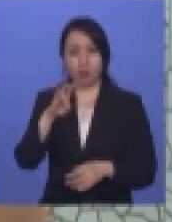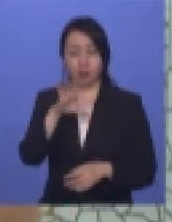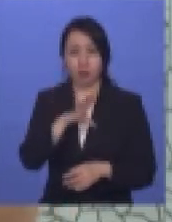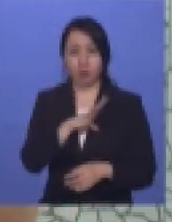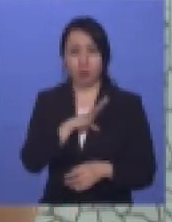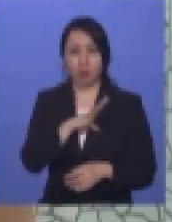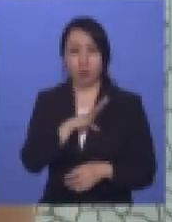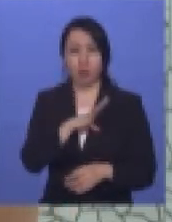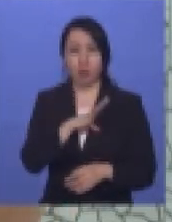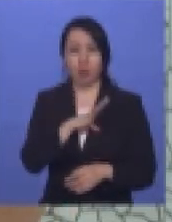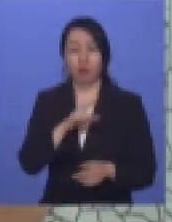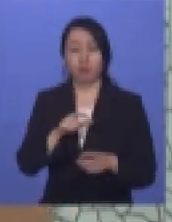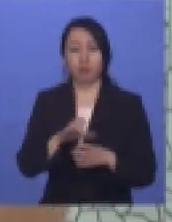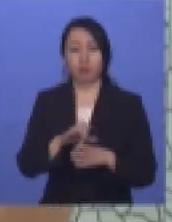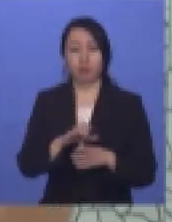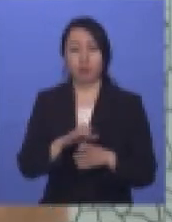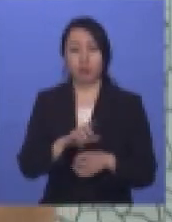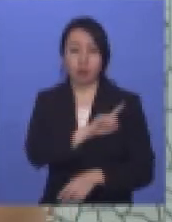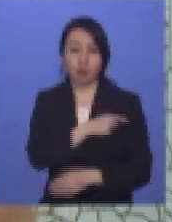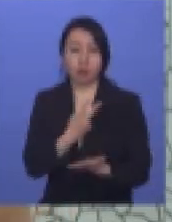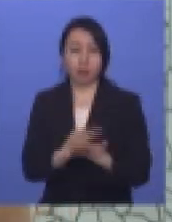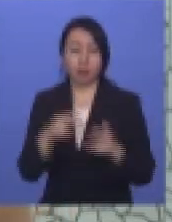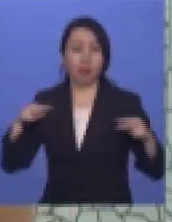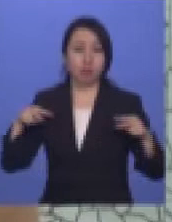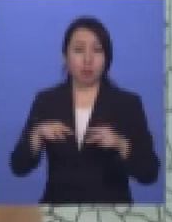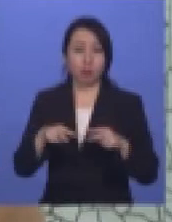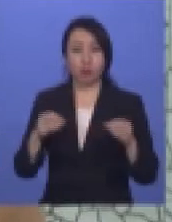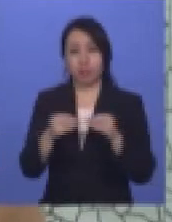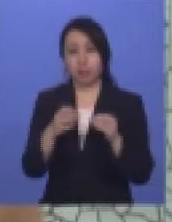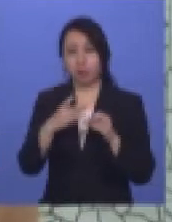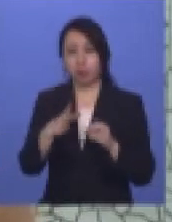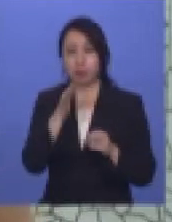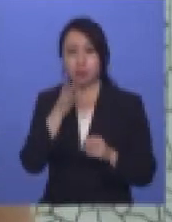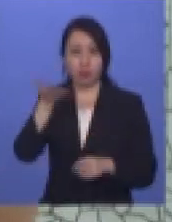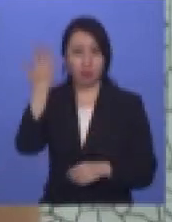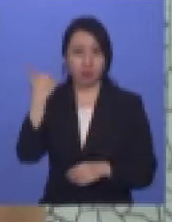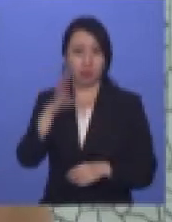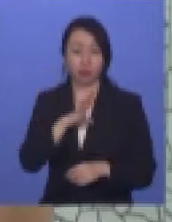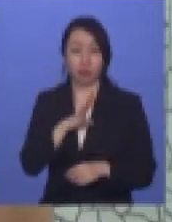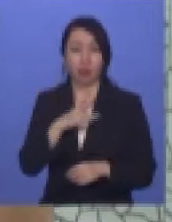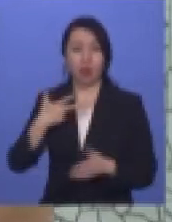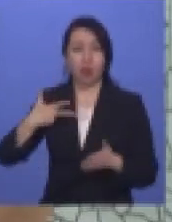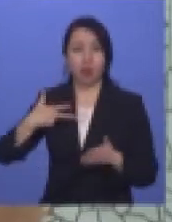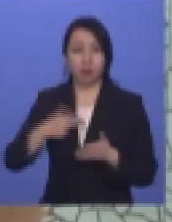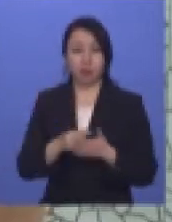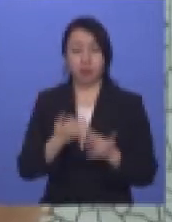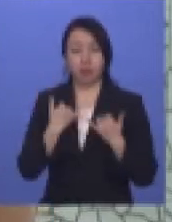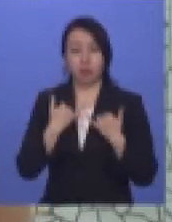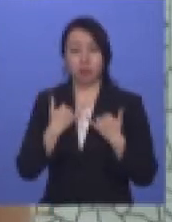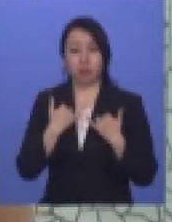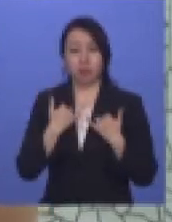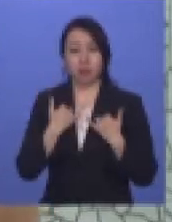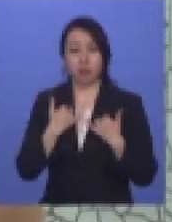на стационарном наблюдении, это лет 10-15 назад, производились инъекции